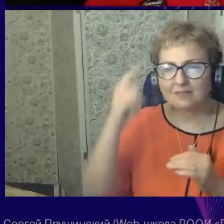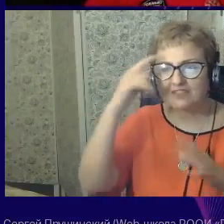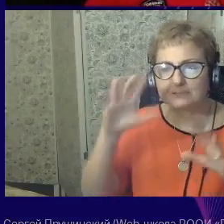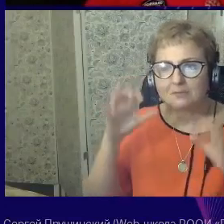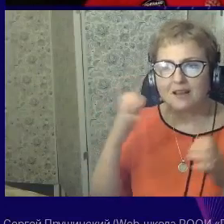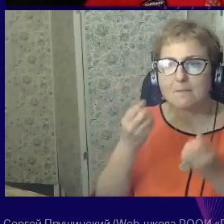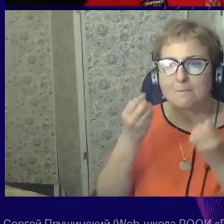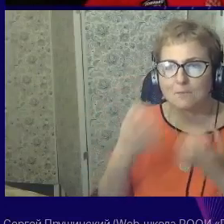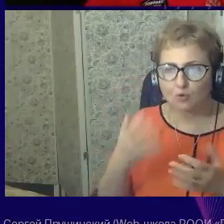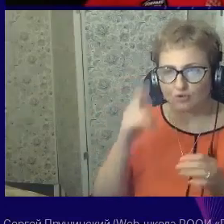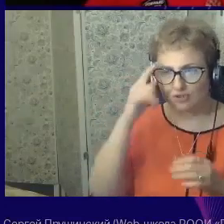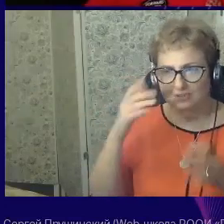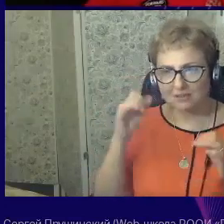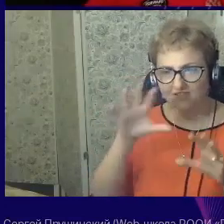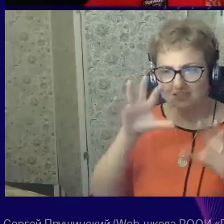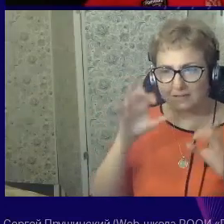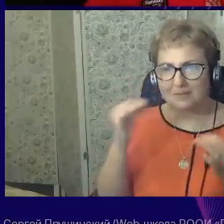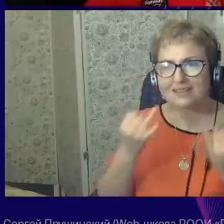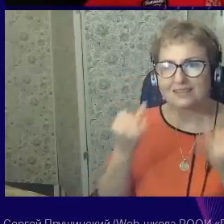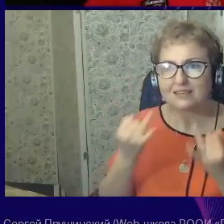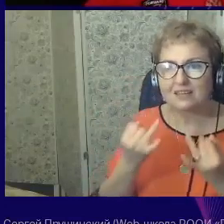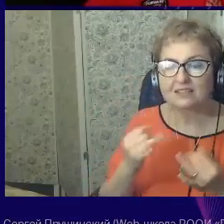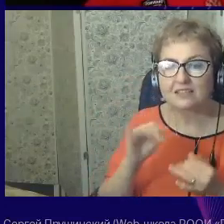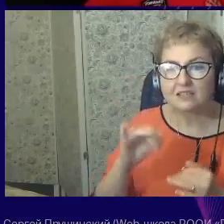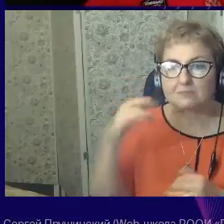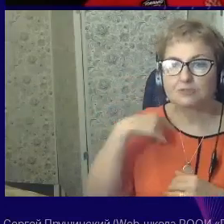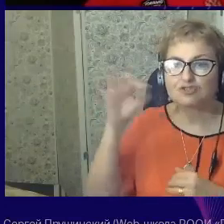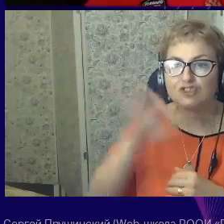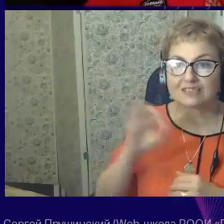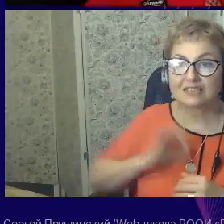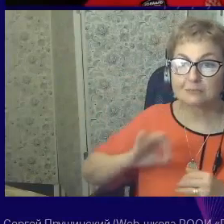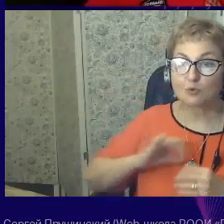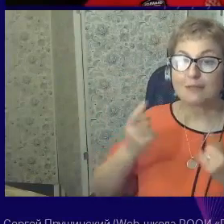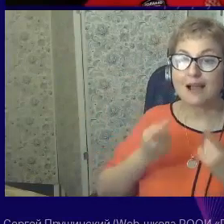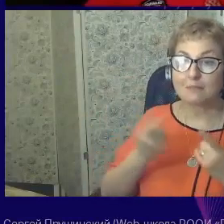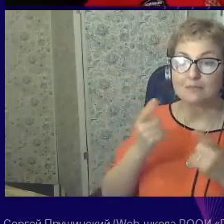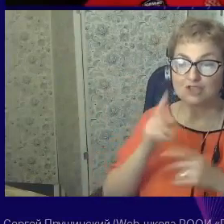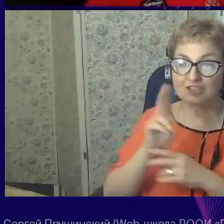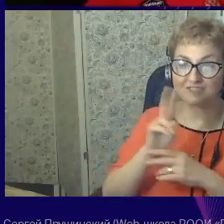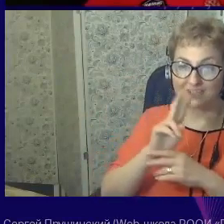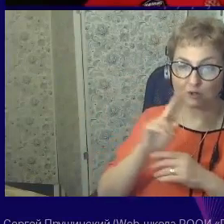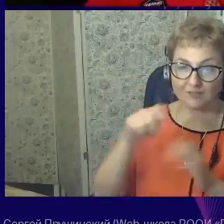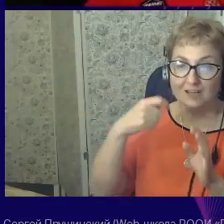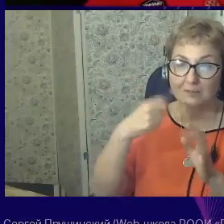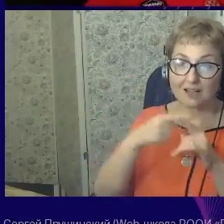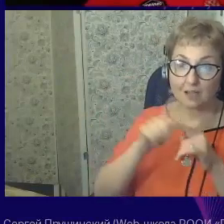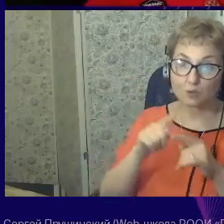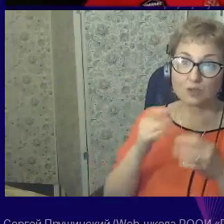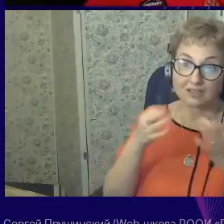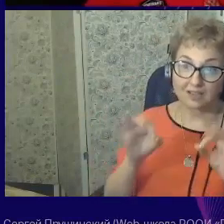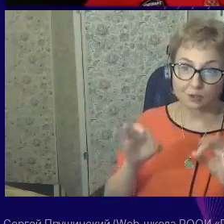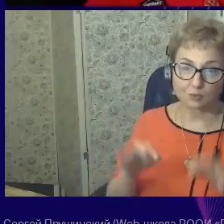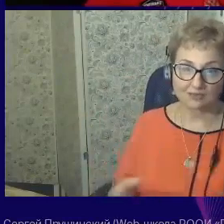воспринимаются гораздо проще, интереснее, и мы часто очень используем обычные видеофильмы, которые тоже доступны.